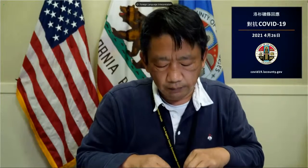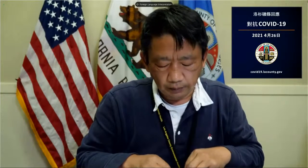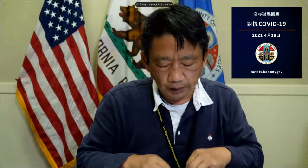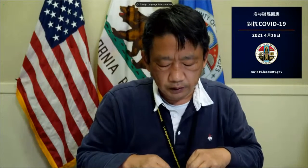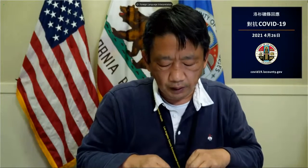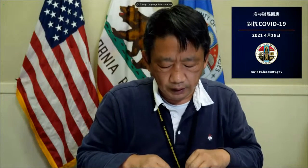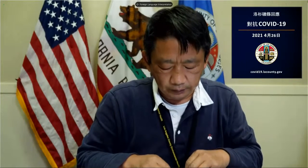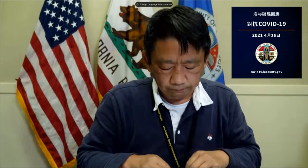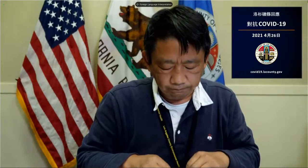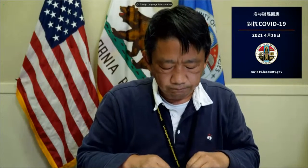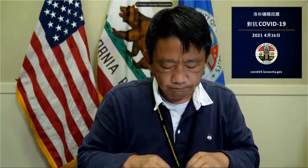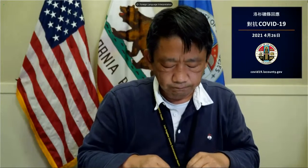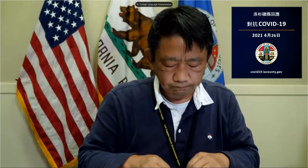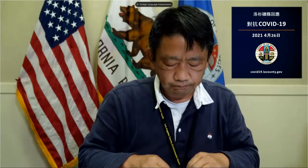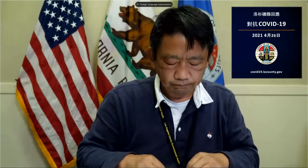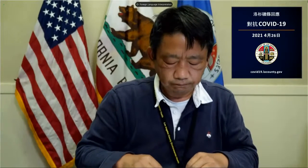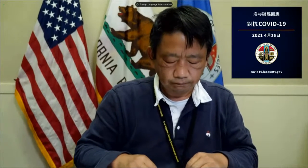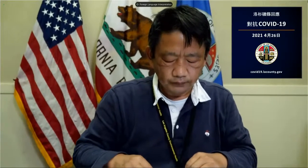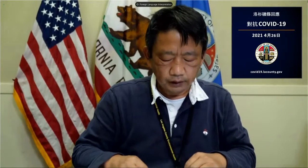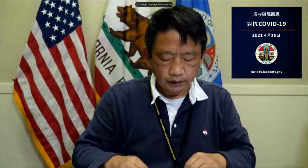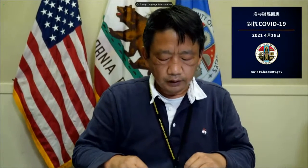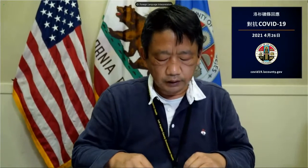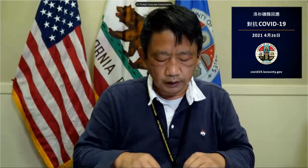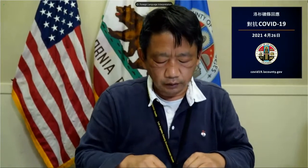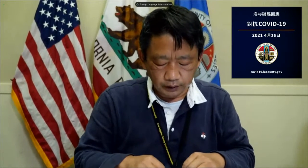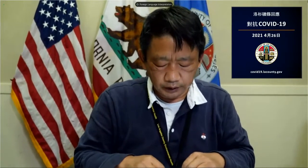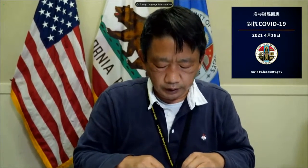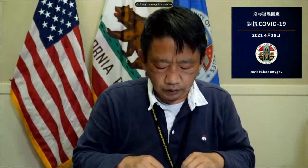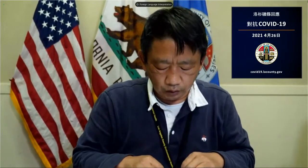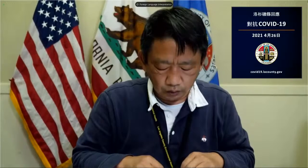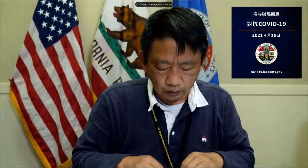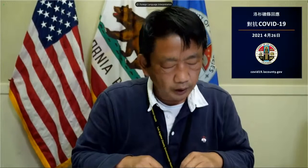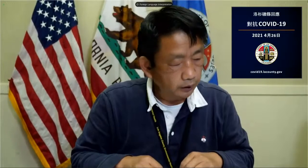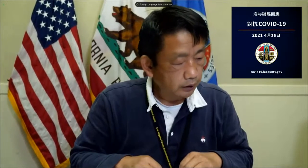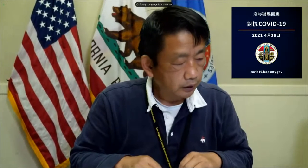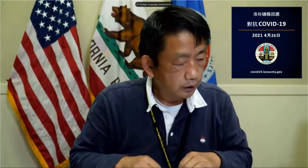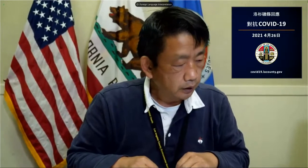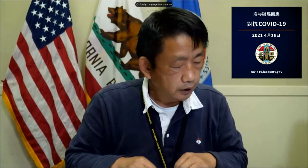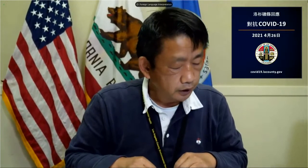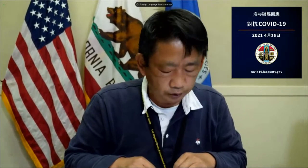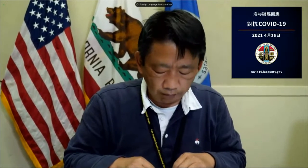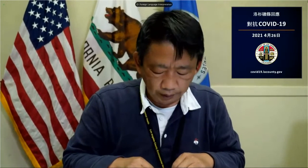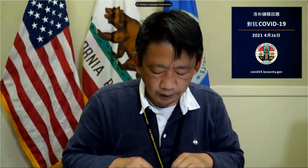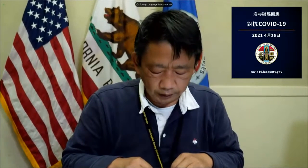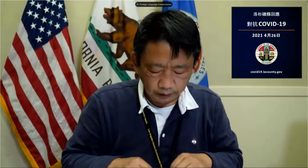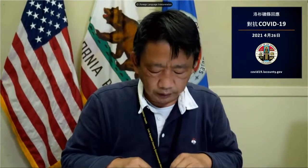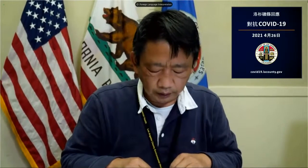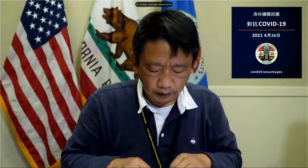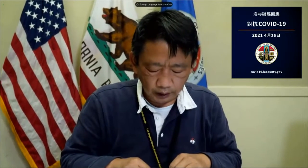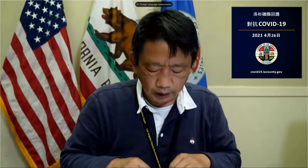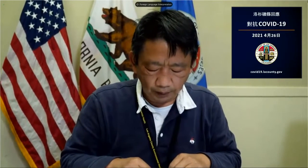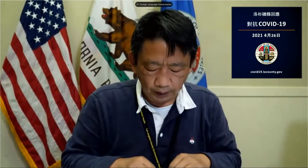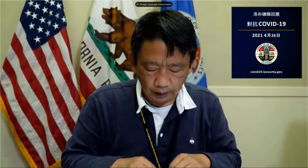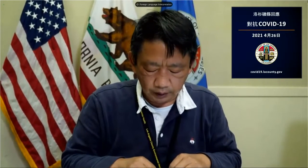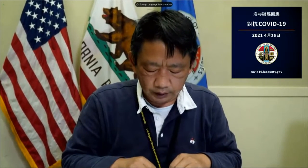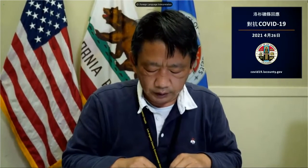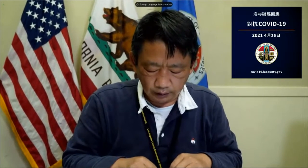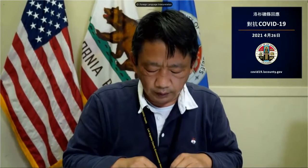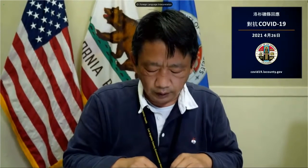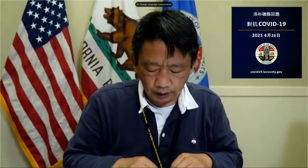了288例，这样洛杉矶的总共的新冠病例达到了